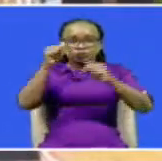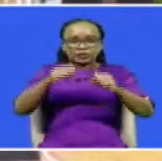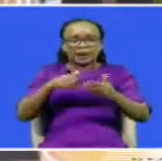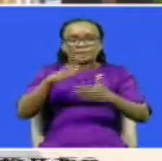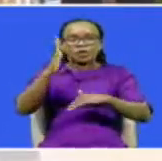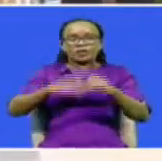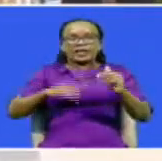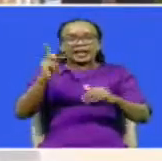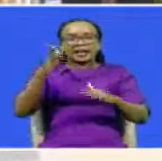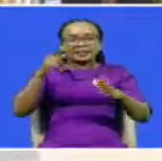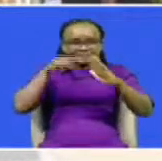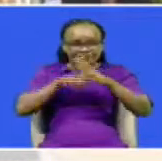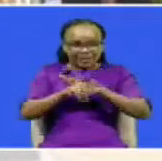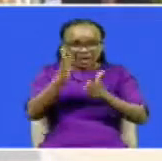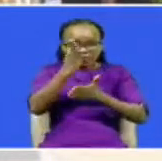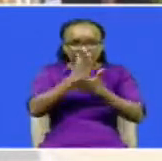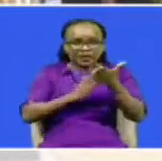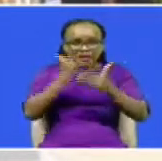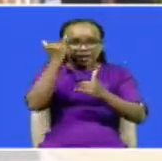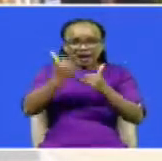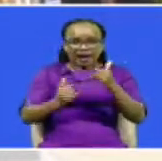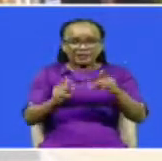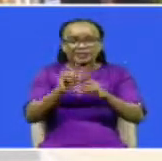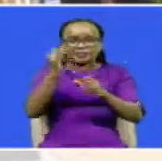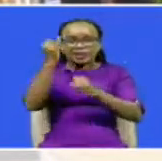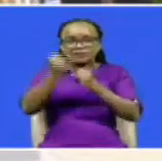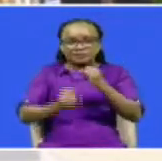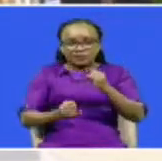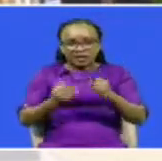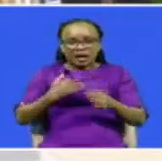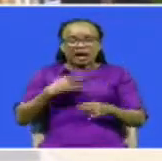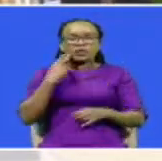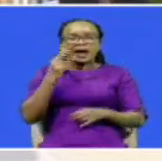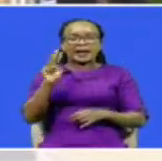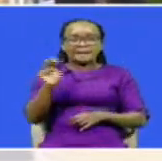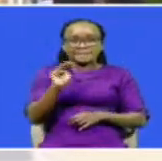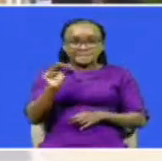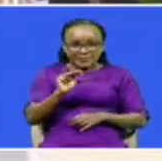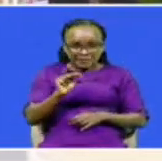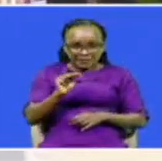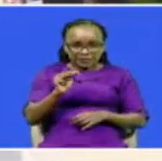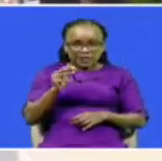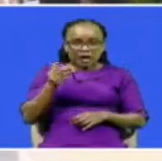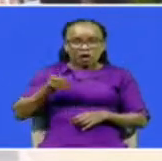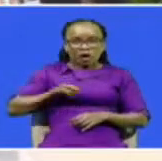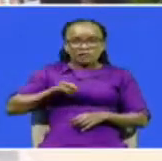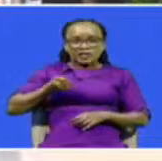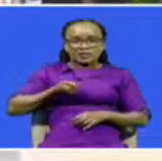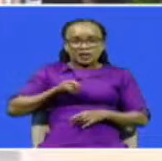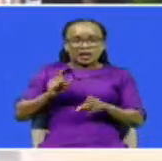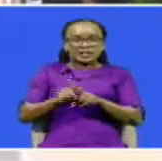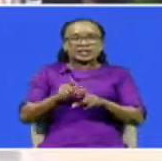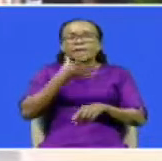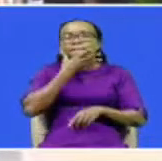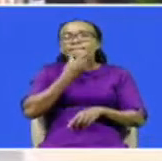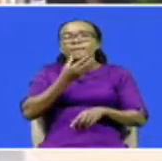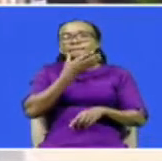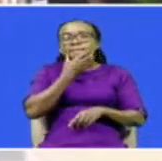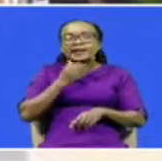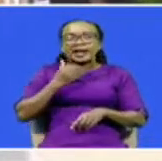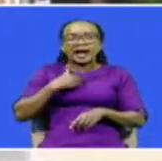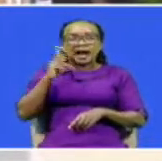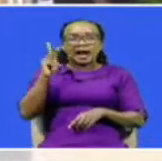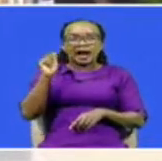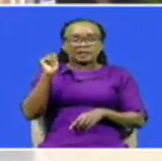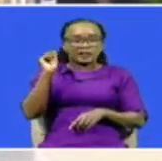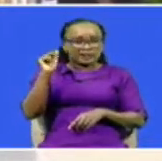zaidi wakifuzu nusu fainali na fainali. Kwenye mbio za mita 200 wanawake, Millicent Ndoro alifuzu, huku upande wa wanaume Dan Kaviasi,